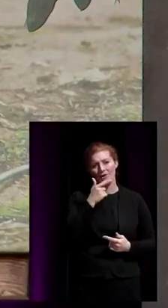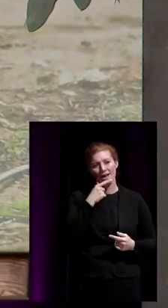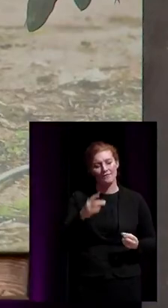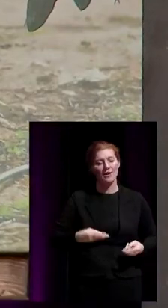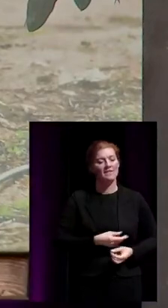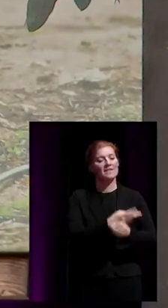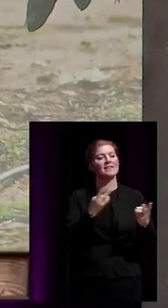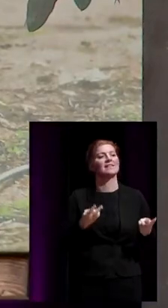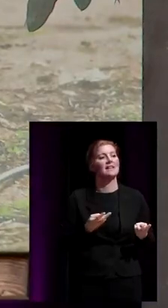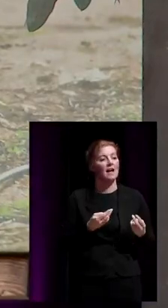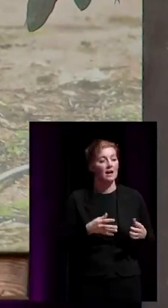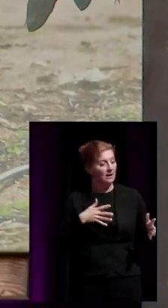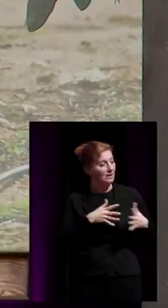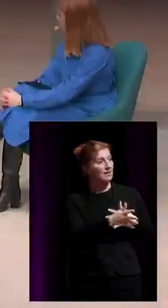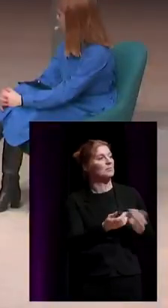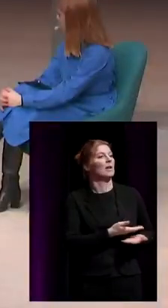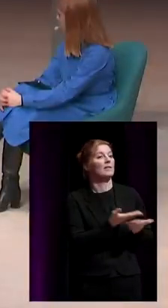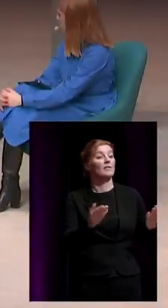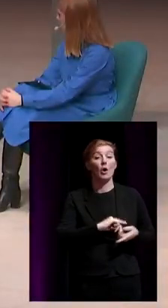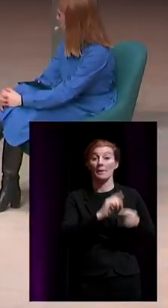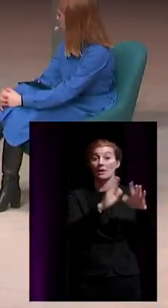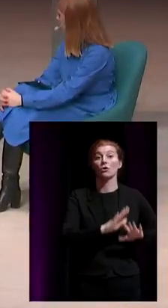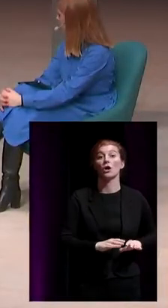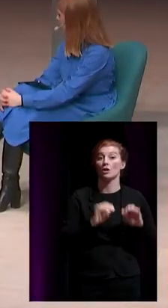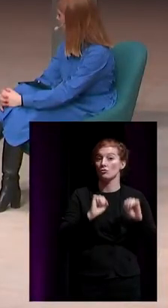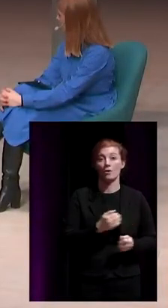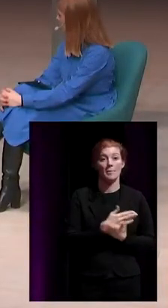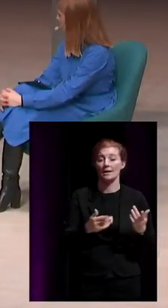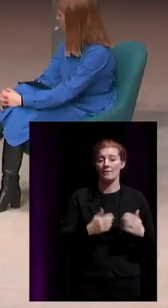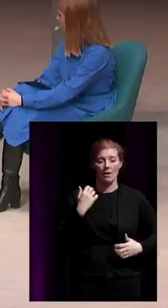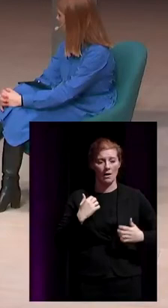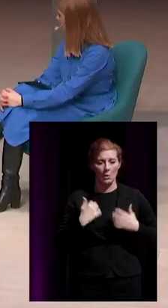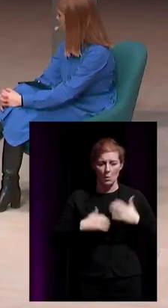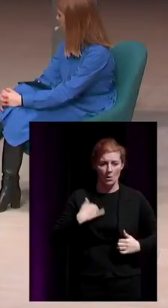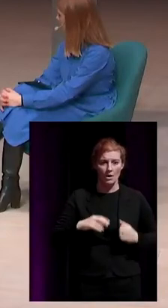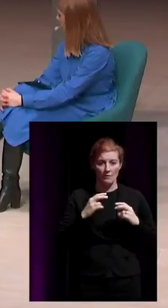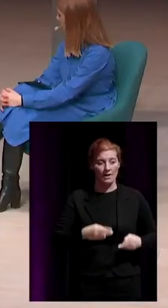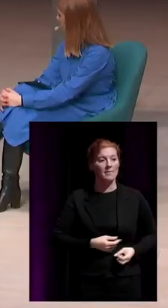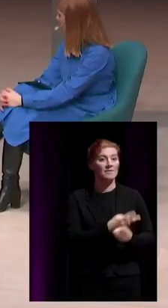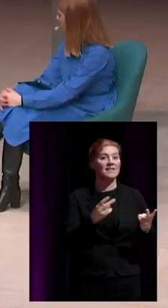transparensen då. Nej, för har nej, man nej. Inget att dölja så ska man inte heller frukta en transparent genomlysning, tänker jag.